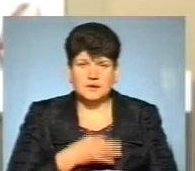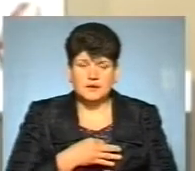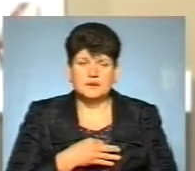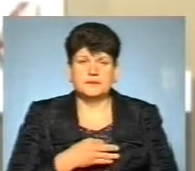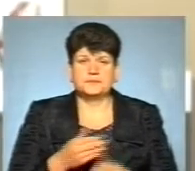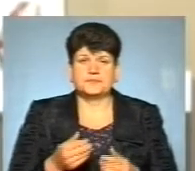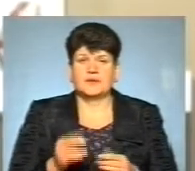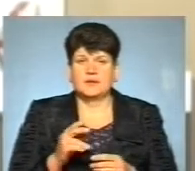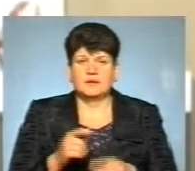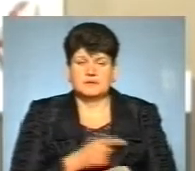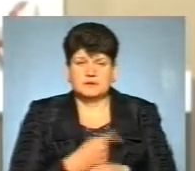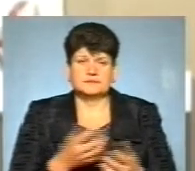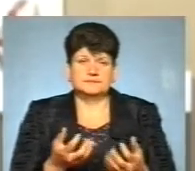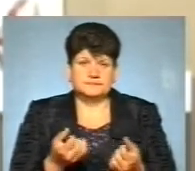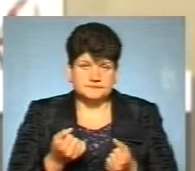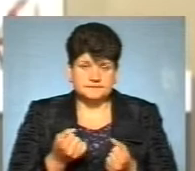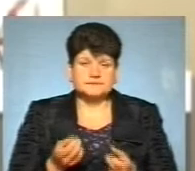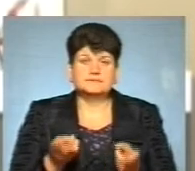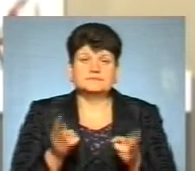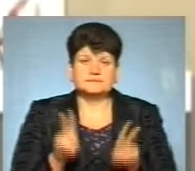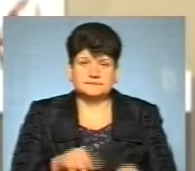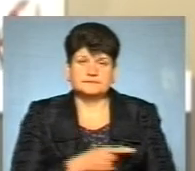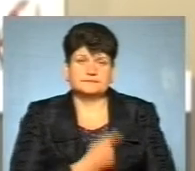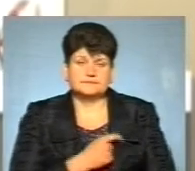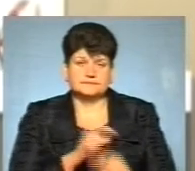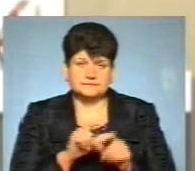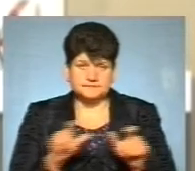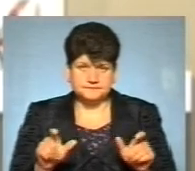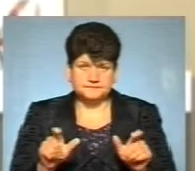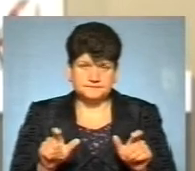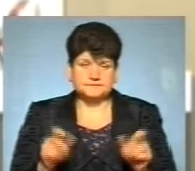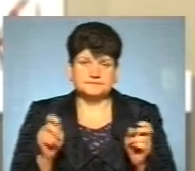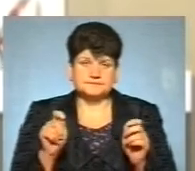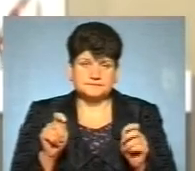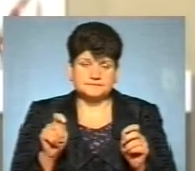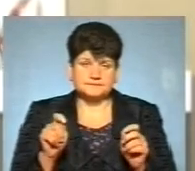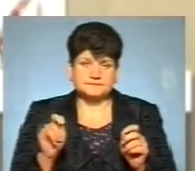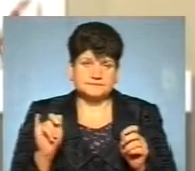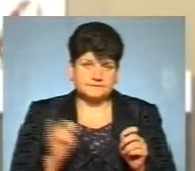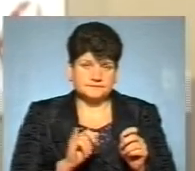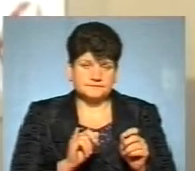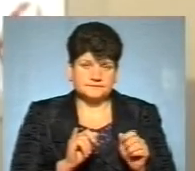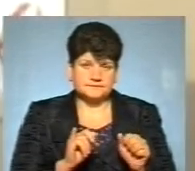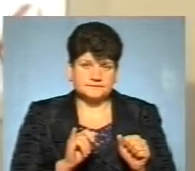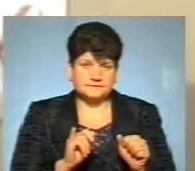не випустив. І я залишилася в лікарні вже, як приїхала, так залишилася. І